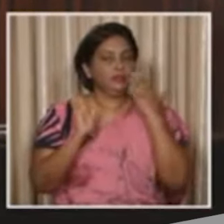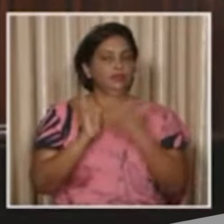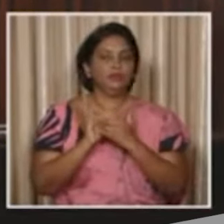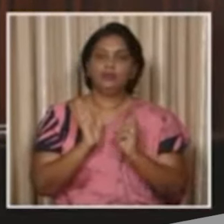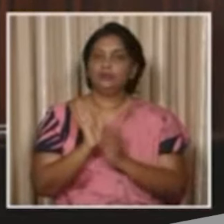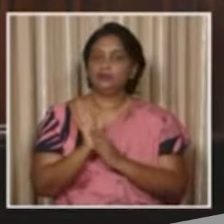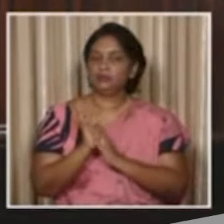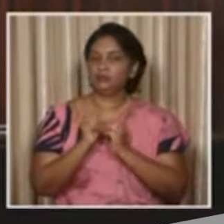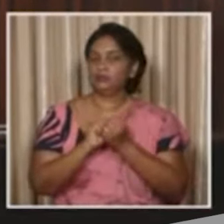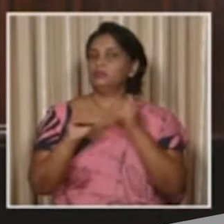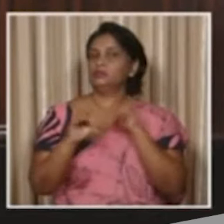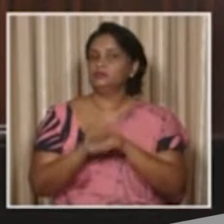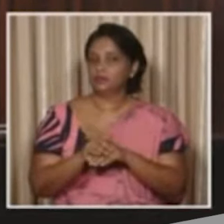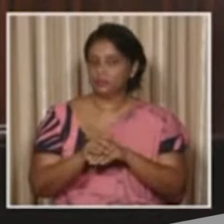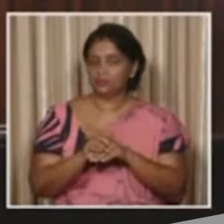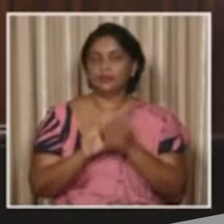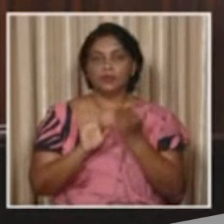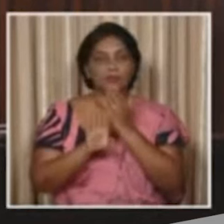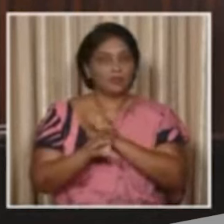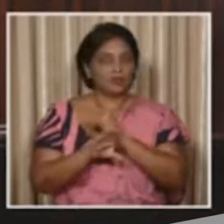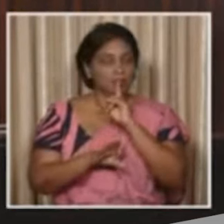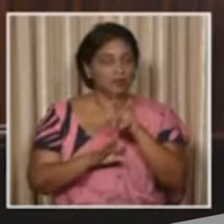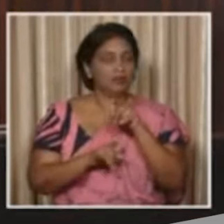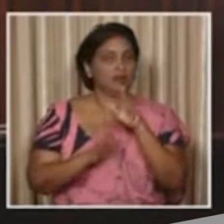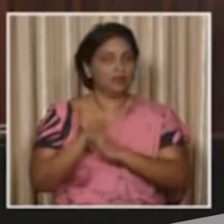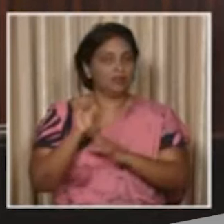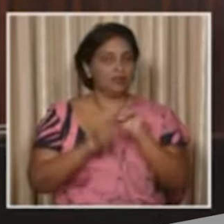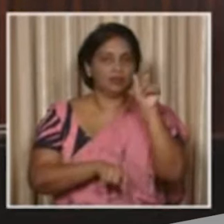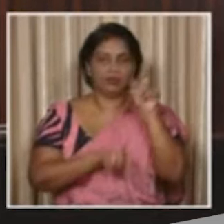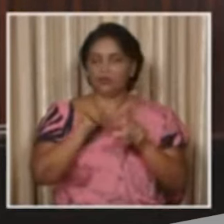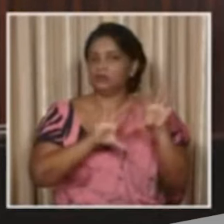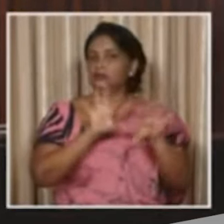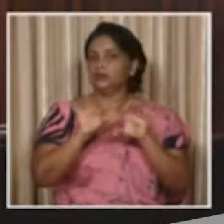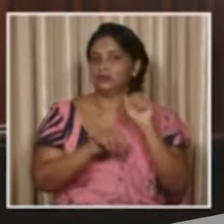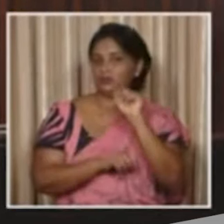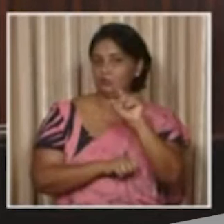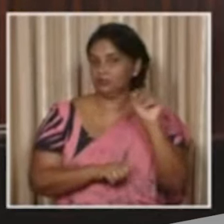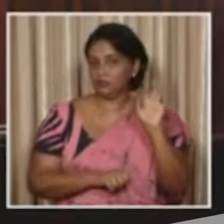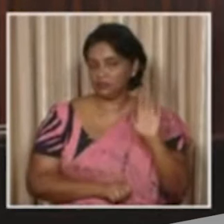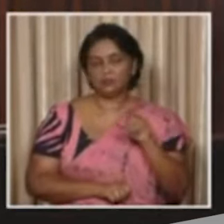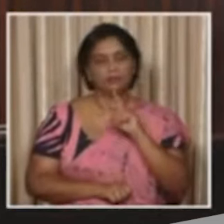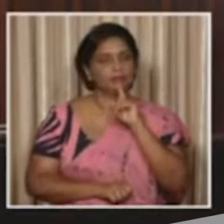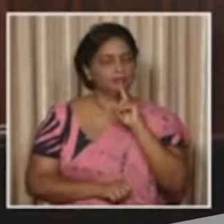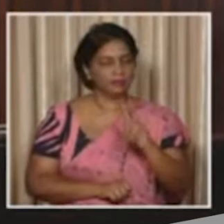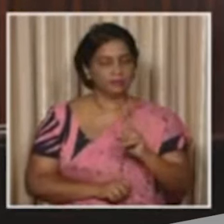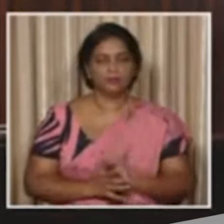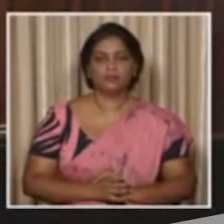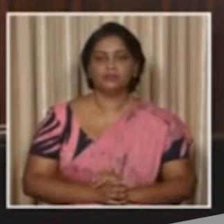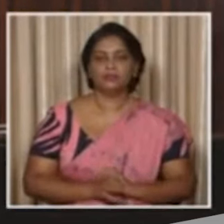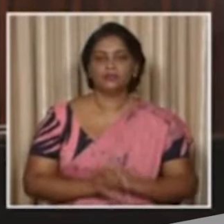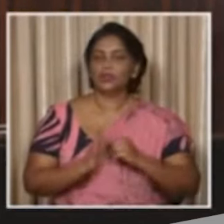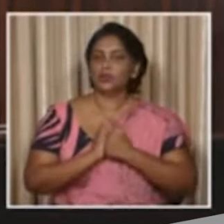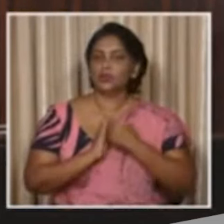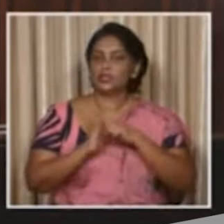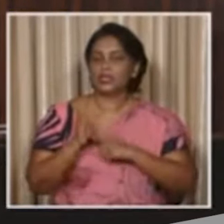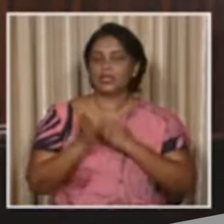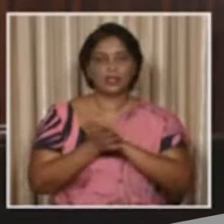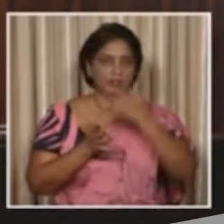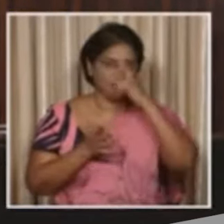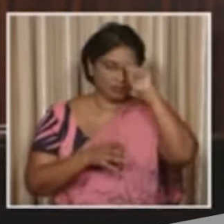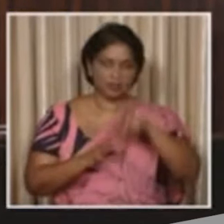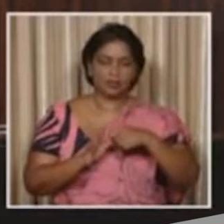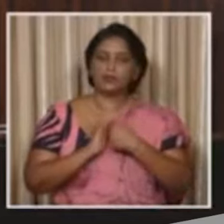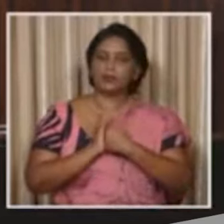සභාවේ සේවය කිරීම සඳහා මස් සඳහන් මන්ත්‍රීවරයන් තේරීම් කාර්ක සභාව විසින් නම් කරන ලද බව දන්වනු කැමැත්තෙමි. ගරු ජයරත්න හේරත් මහතා,